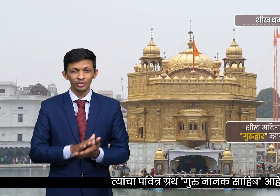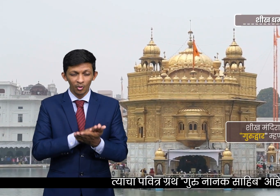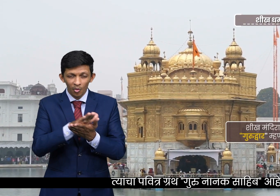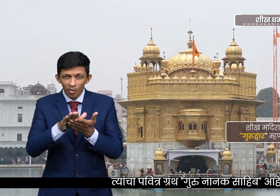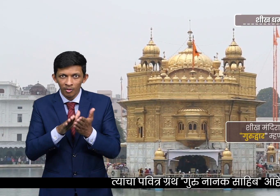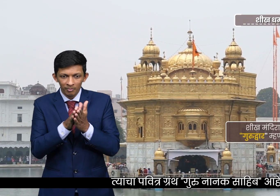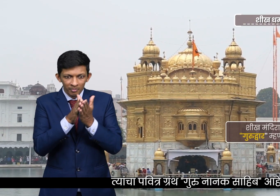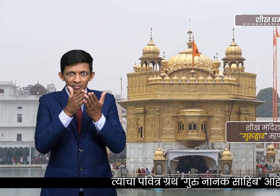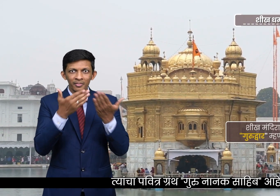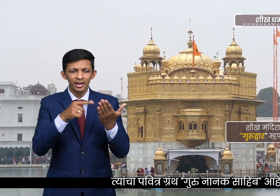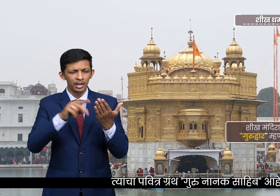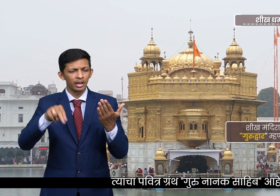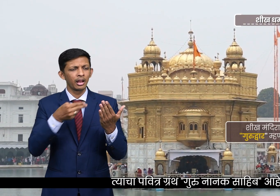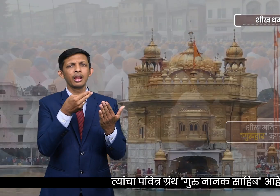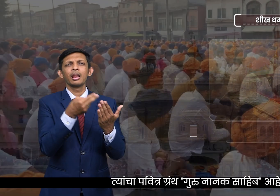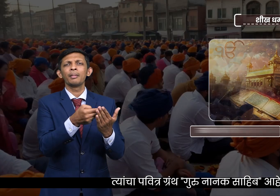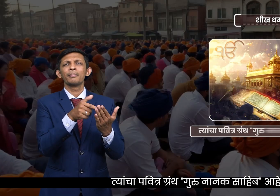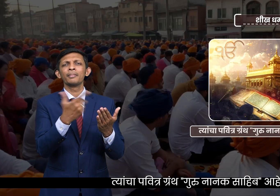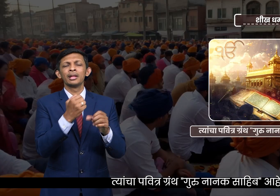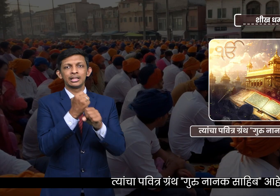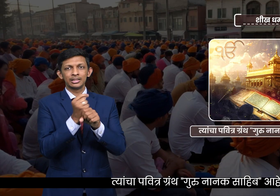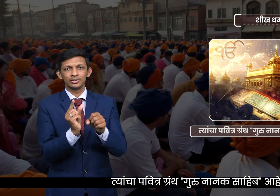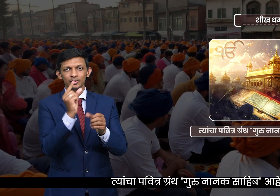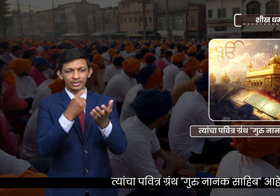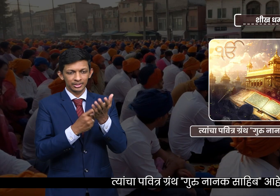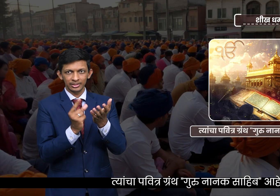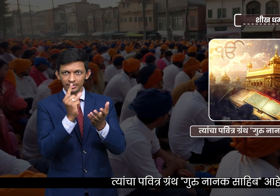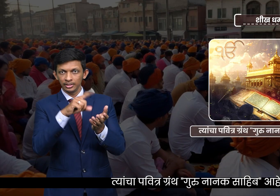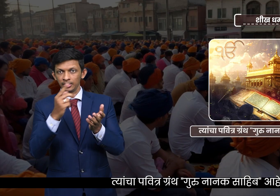त्यांचा पवित्र ग्रंथ गुरु नानक साहिब आहे.